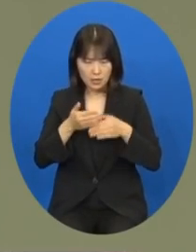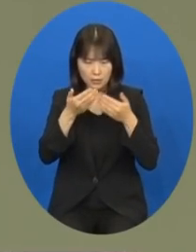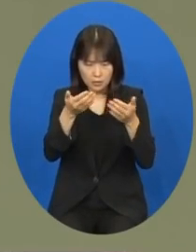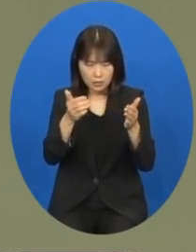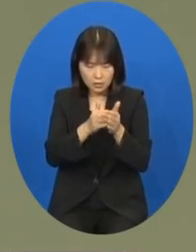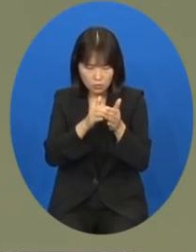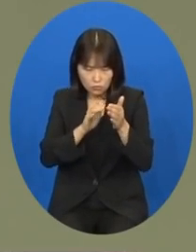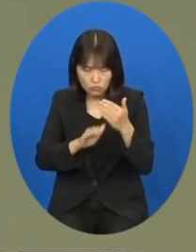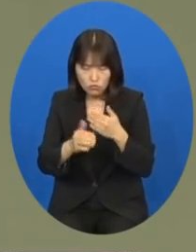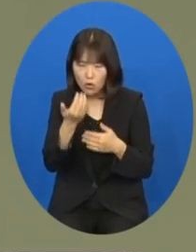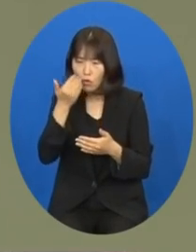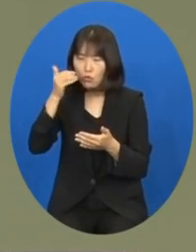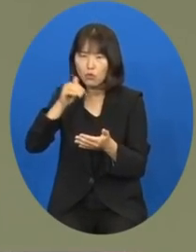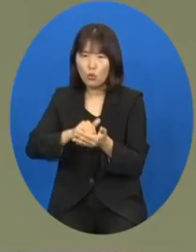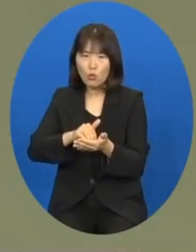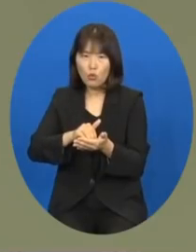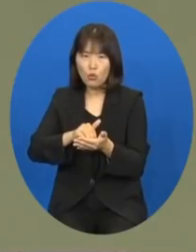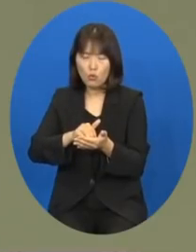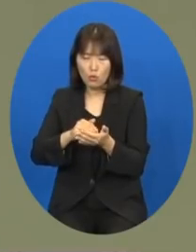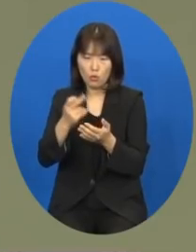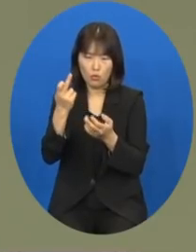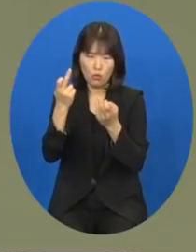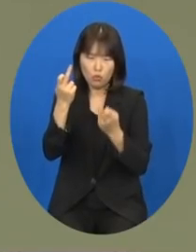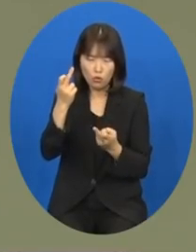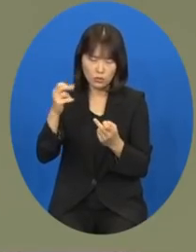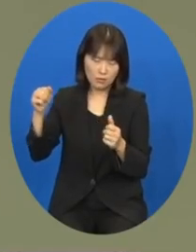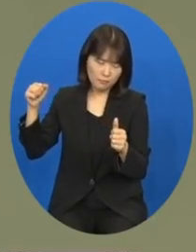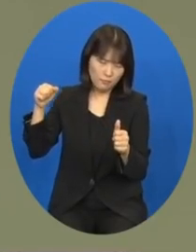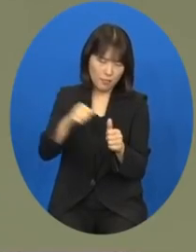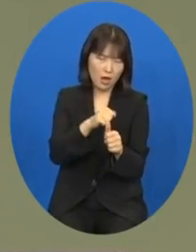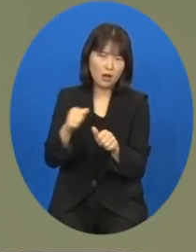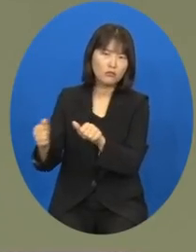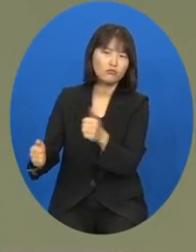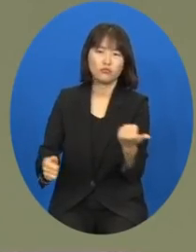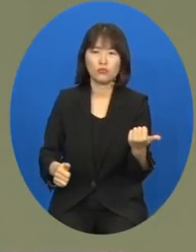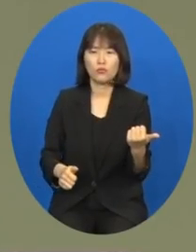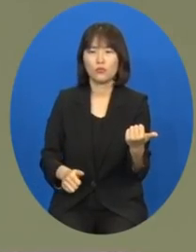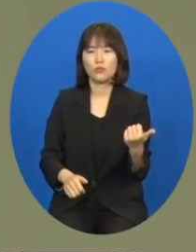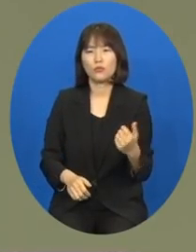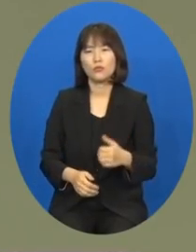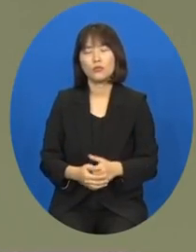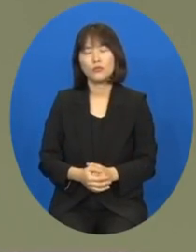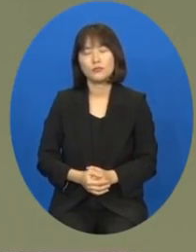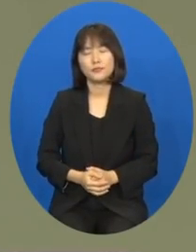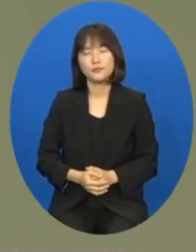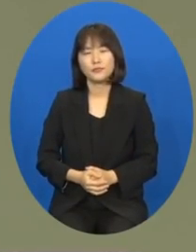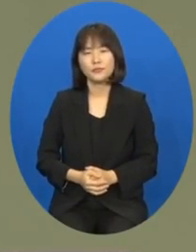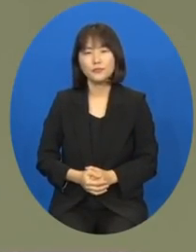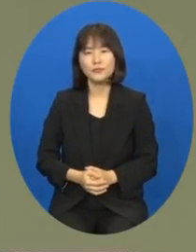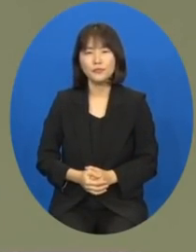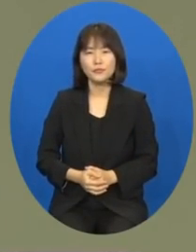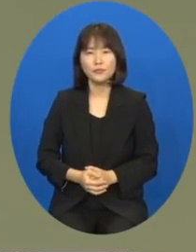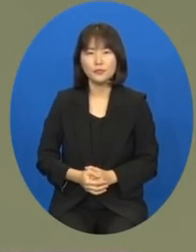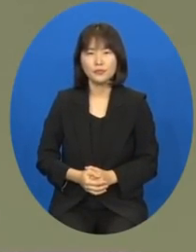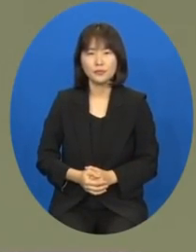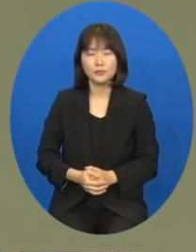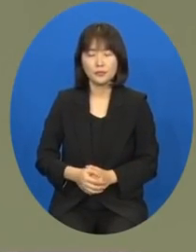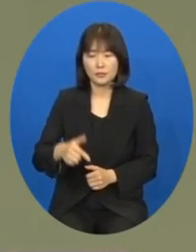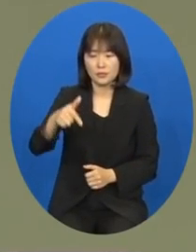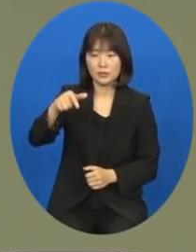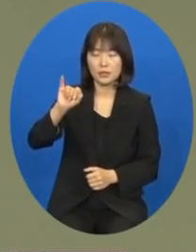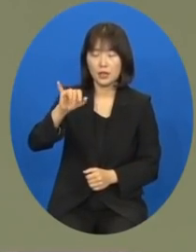다가 동생을 쳐 축인 거예요 가희 악마라 서가 아니라 사람인 내 사탄의